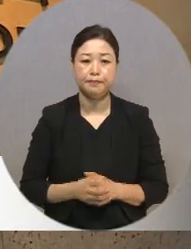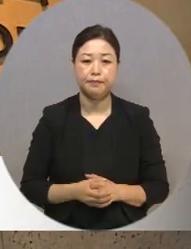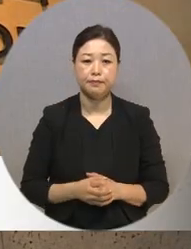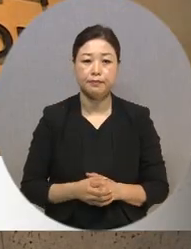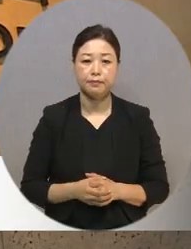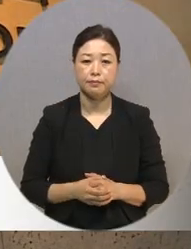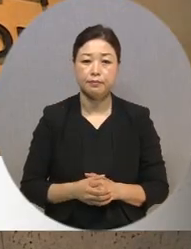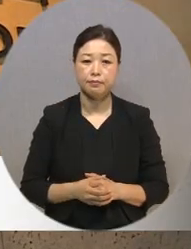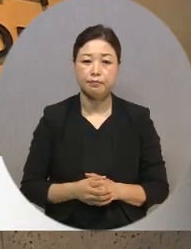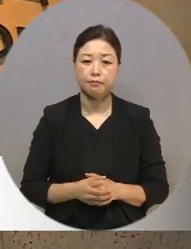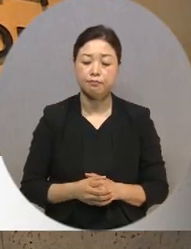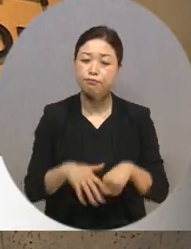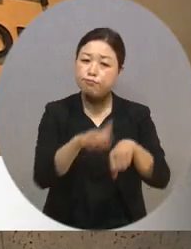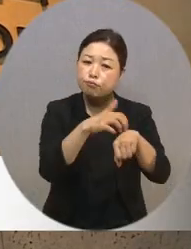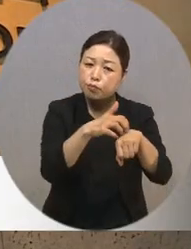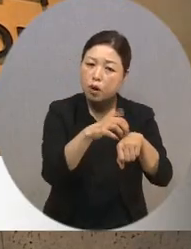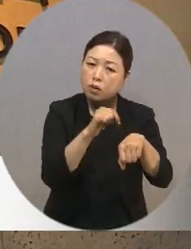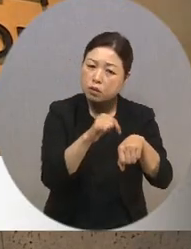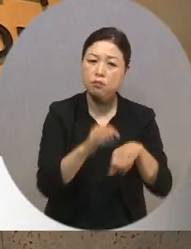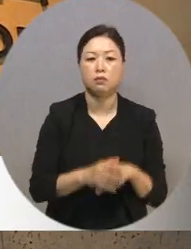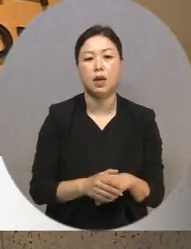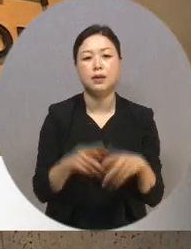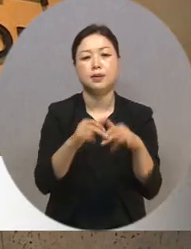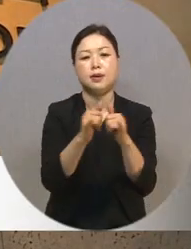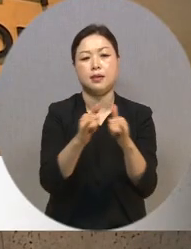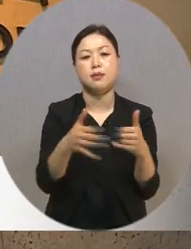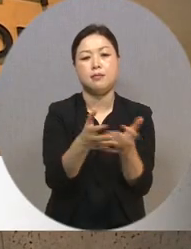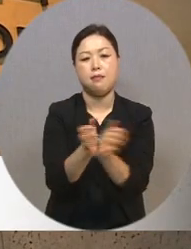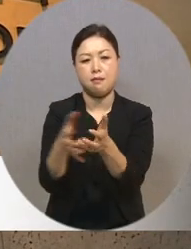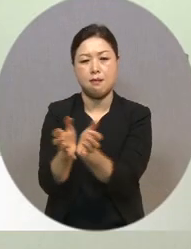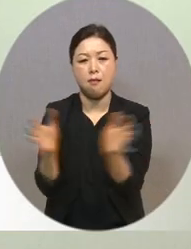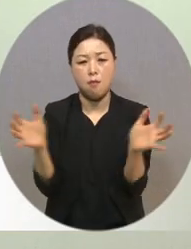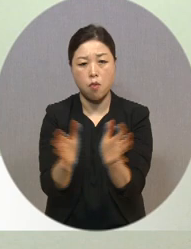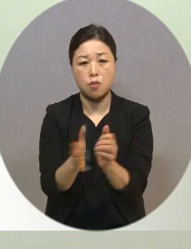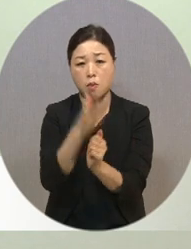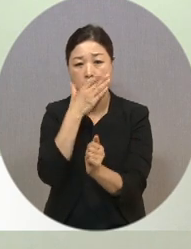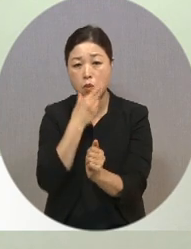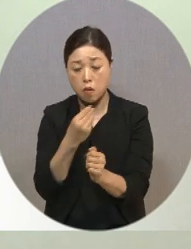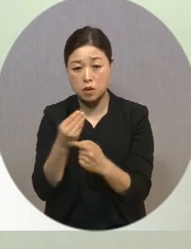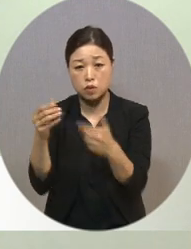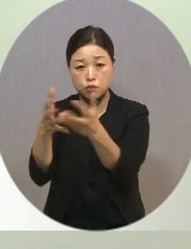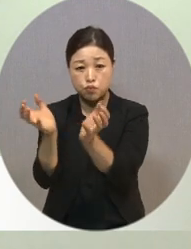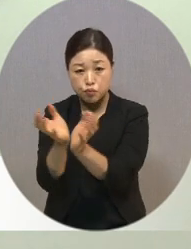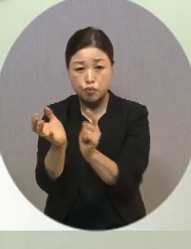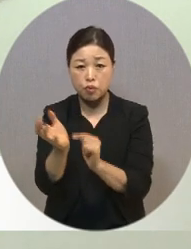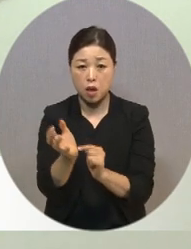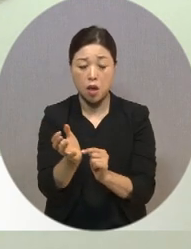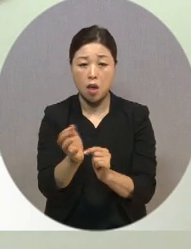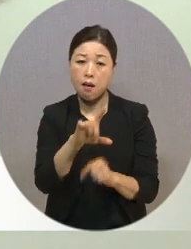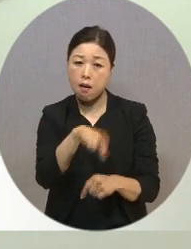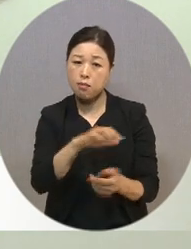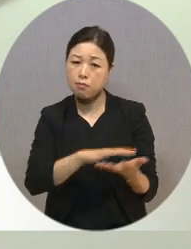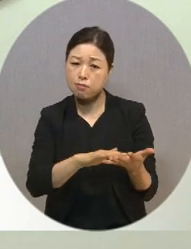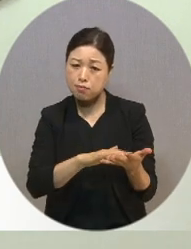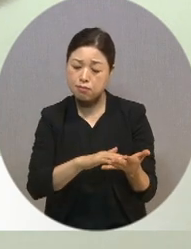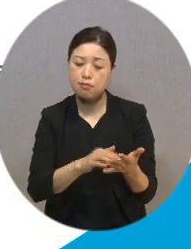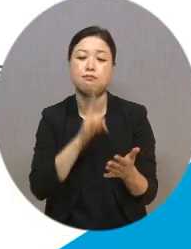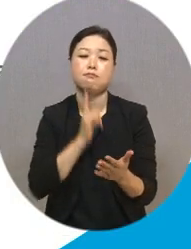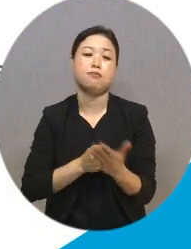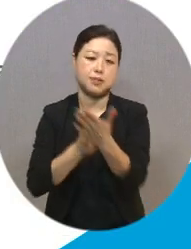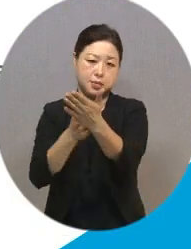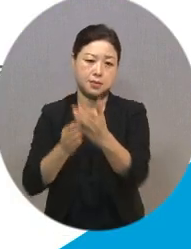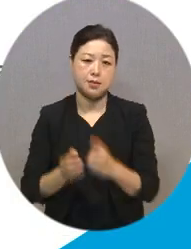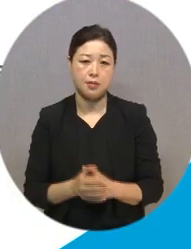같고요 이런 불편함에 장애인 단체들이 모여 복지부의 복지카드 양각 각인을 요청했습니다